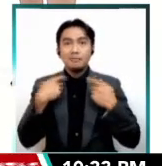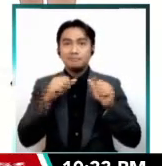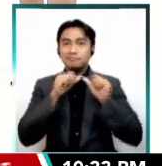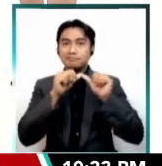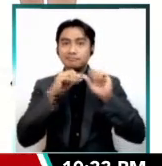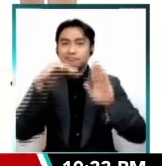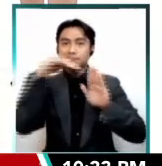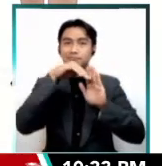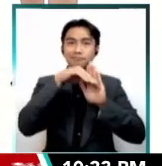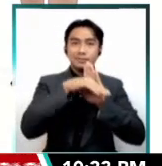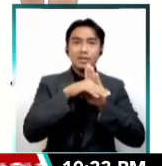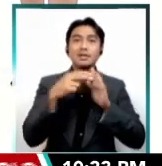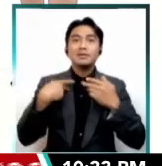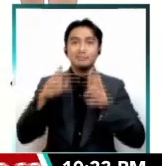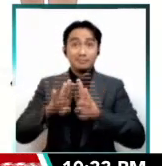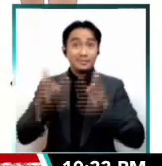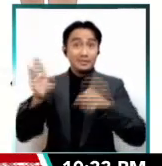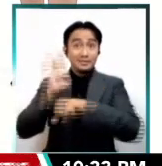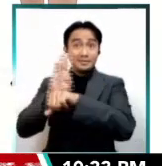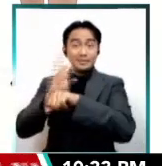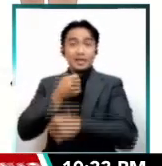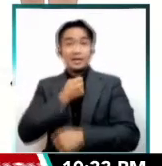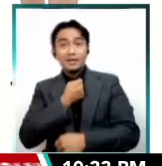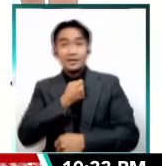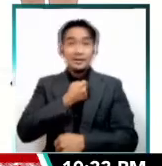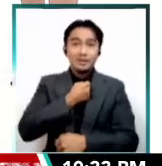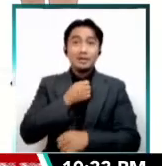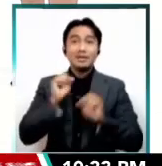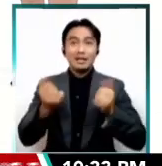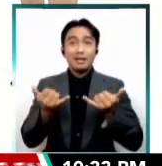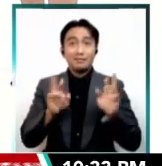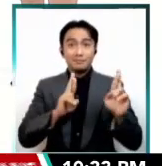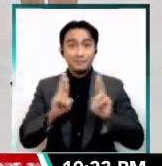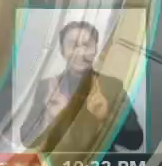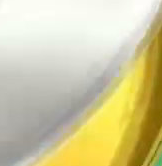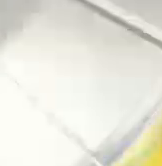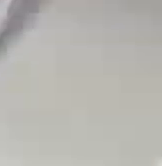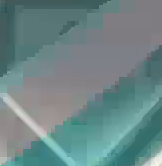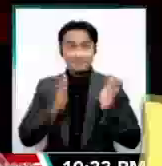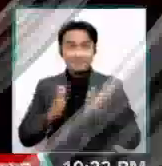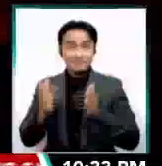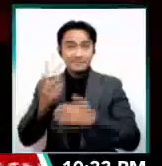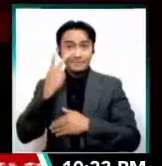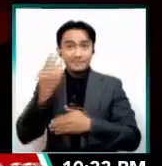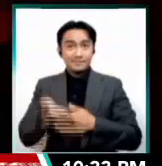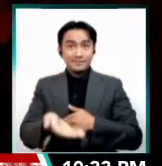mga karaoke bar na sa ngayon ay naghahanda na. May report si Ian Cruz.